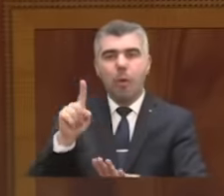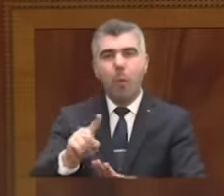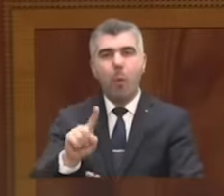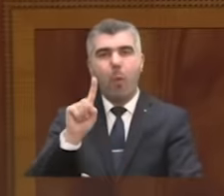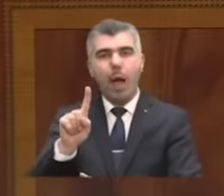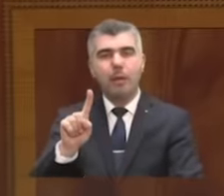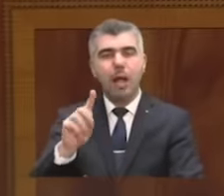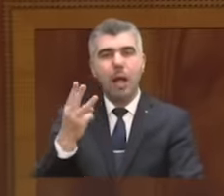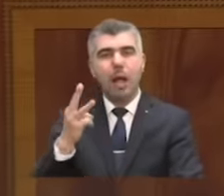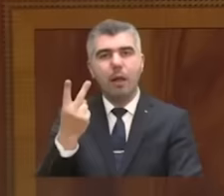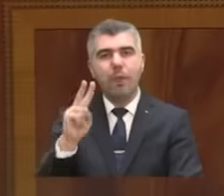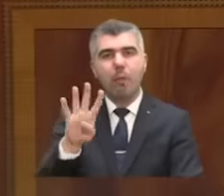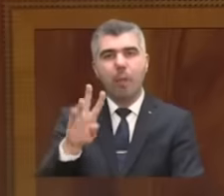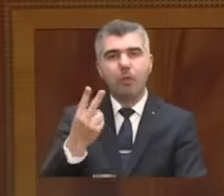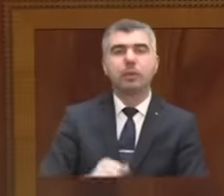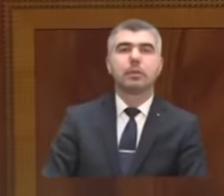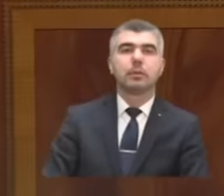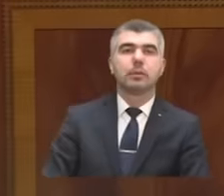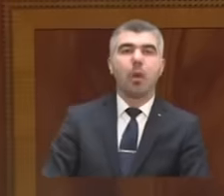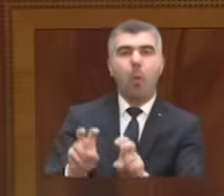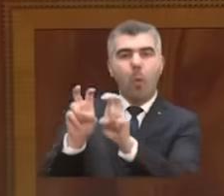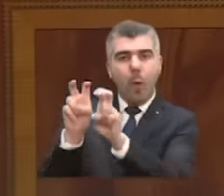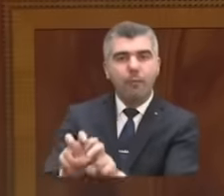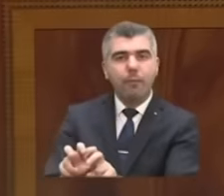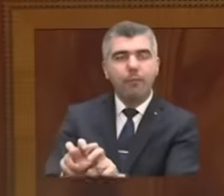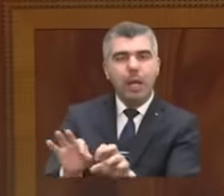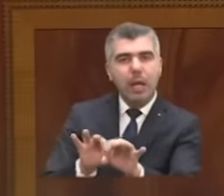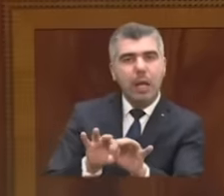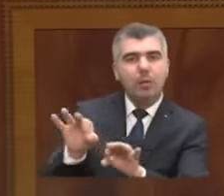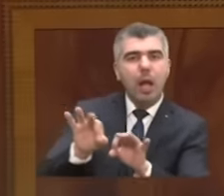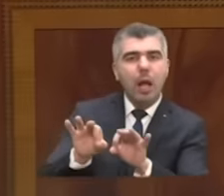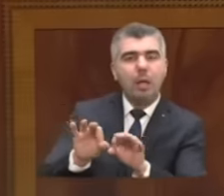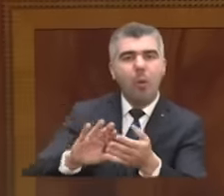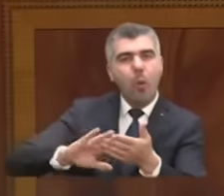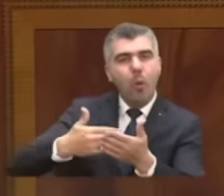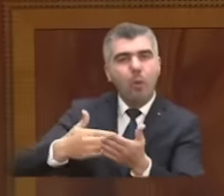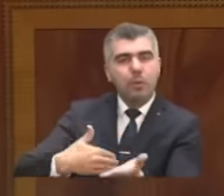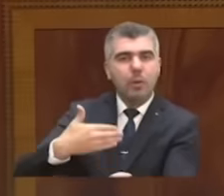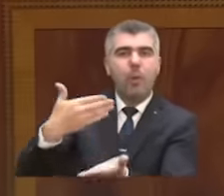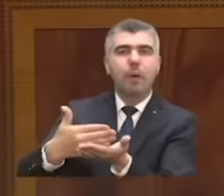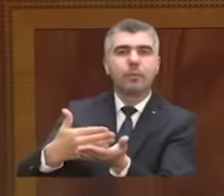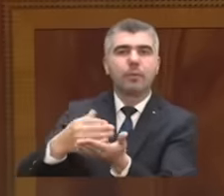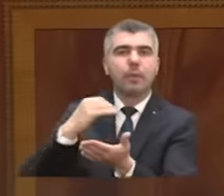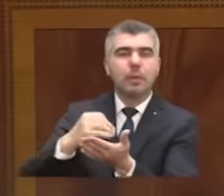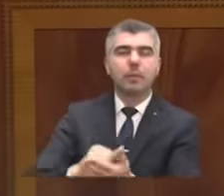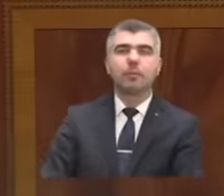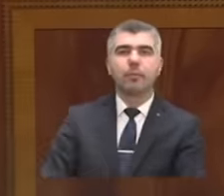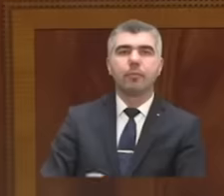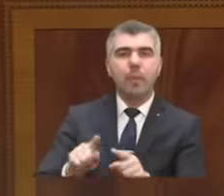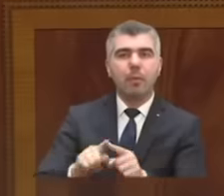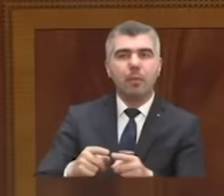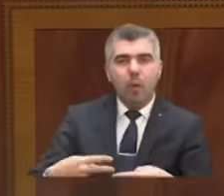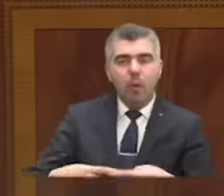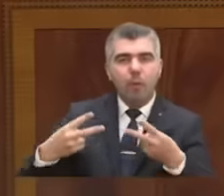في 15 يناير كحد أقصى، ووقف جميع الإجراءات التي